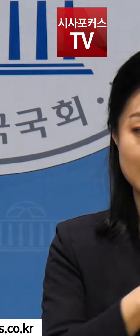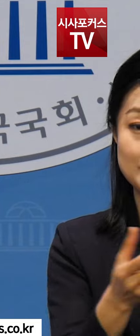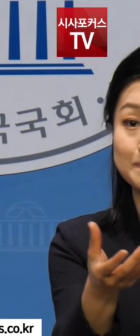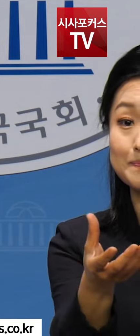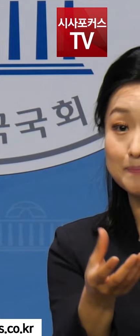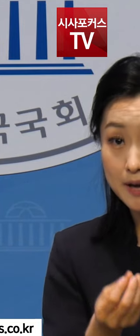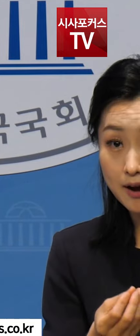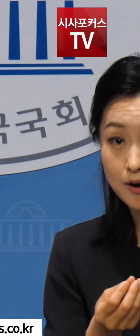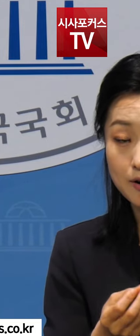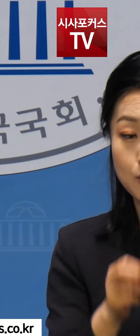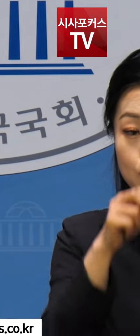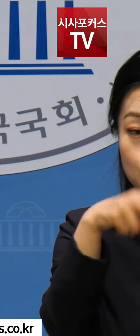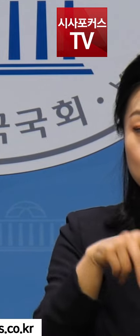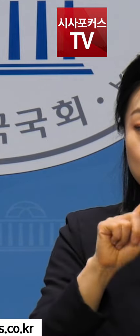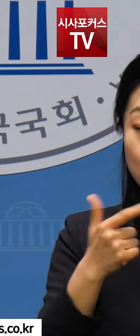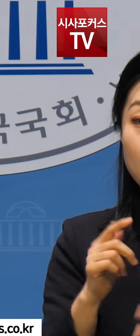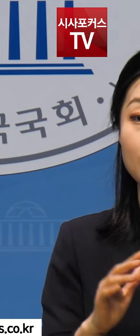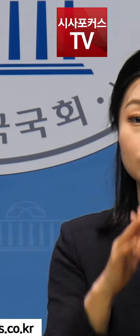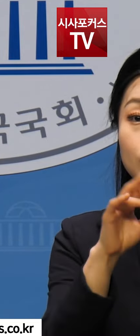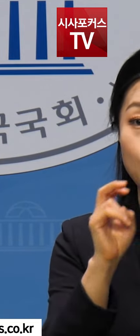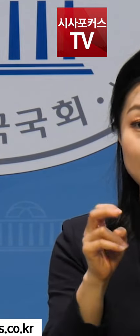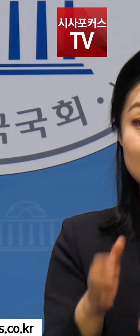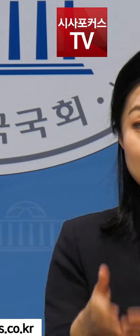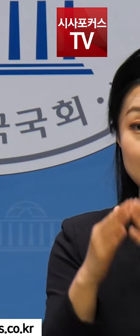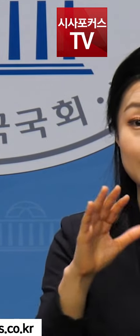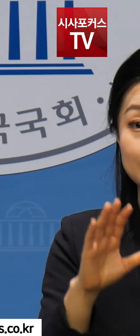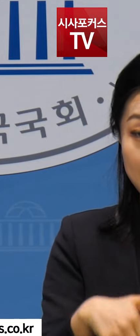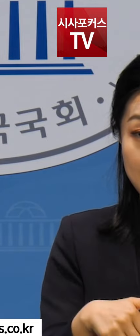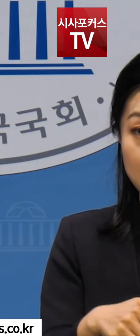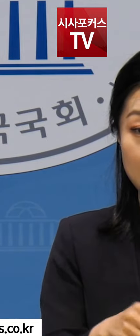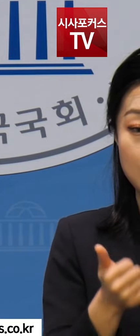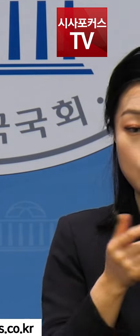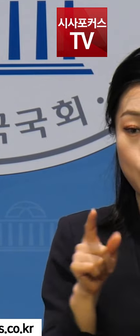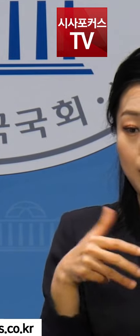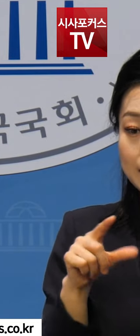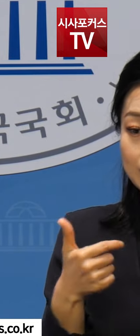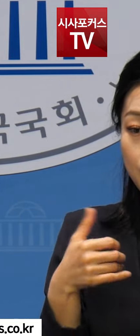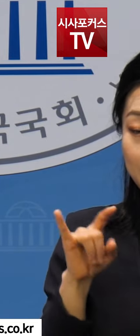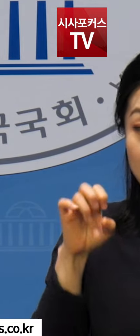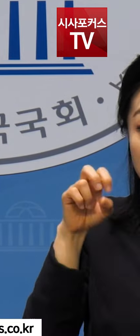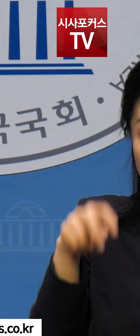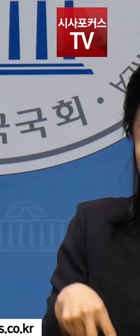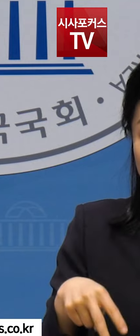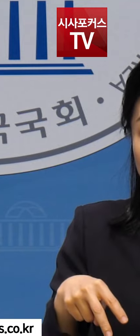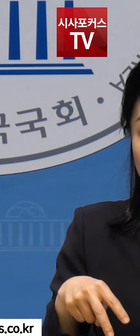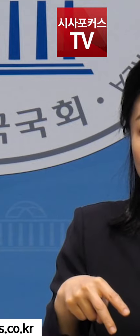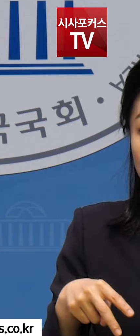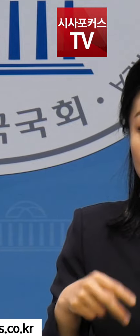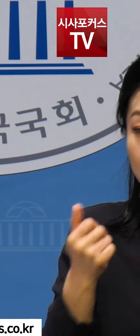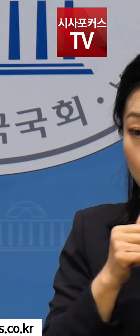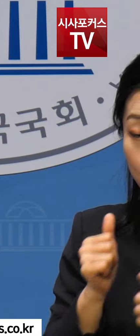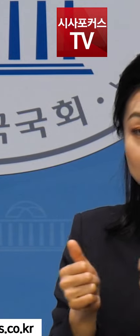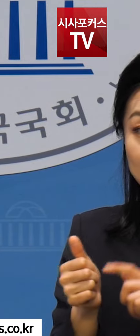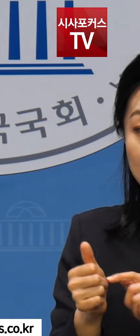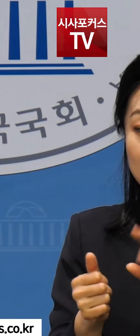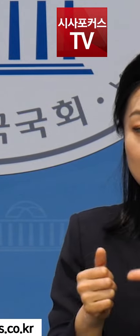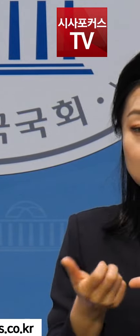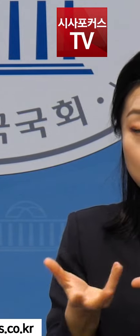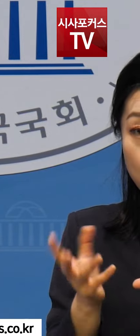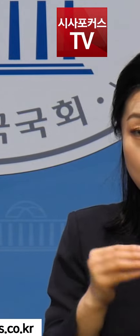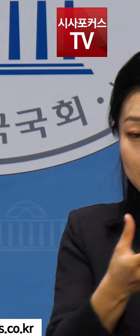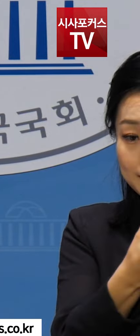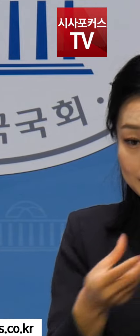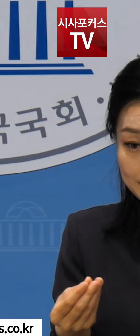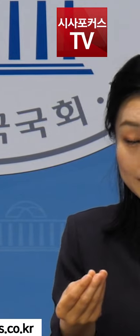있던 유원홀딩스라는 회사를 설립할 때 화천대유 대주주인 남욱 변호사가 35억 원을 대여해